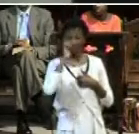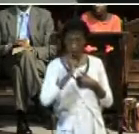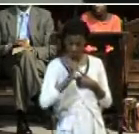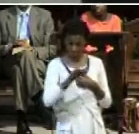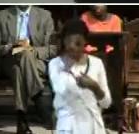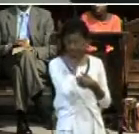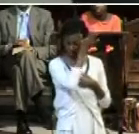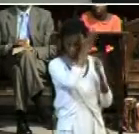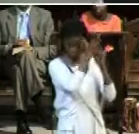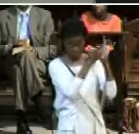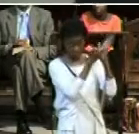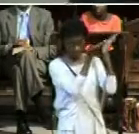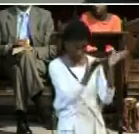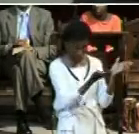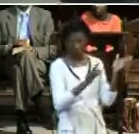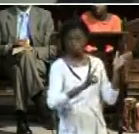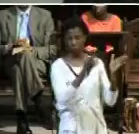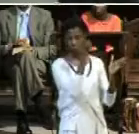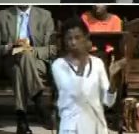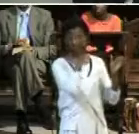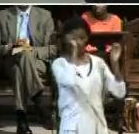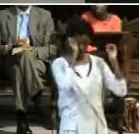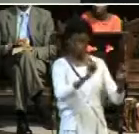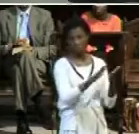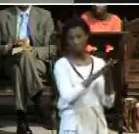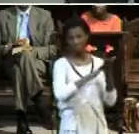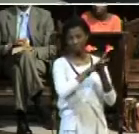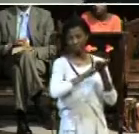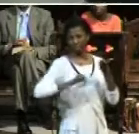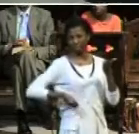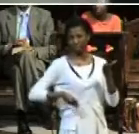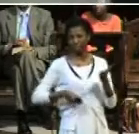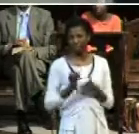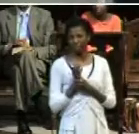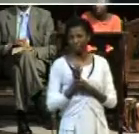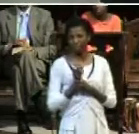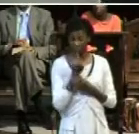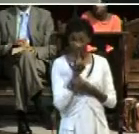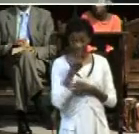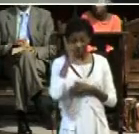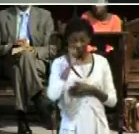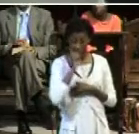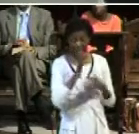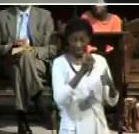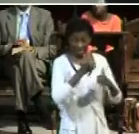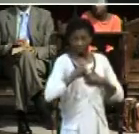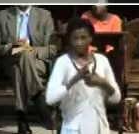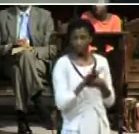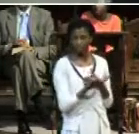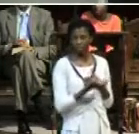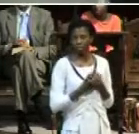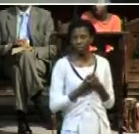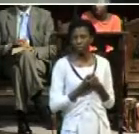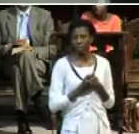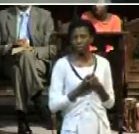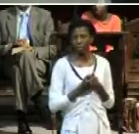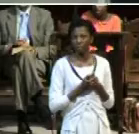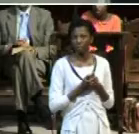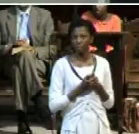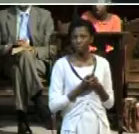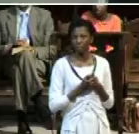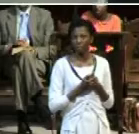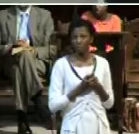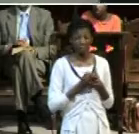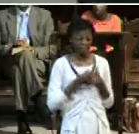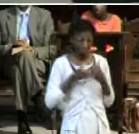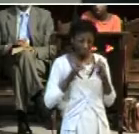péchés, en hébreu, se dit « massar » et qui veut dire « porter ». Donc elle accepte au travers de ce qu'elle vit, elle ne